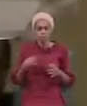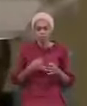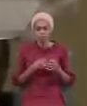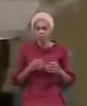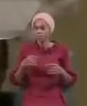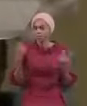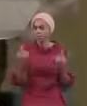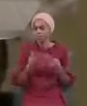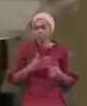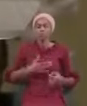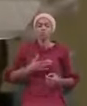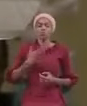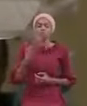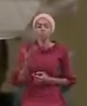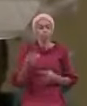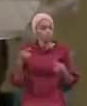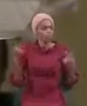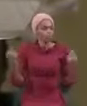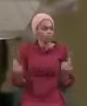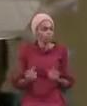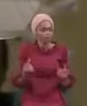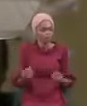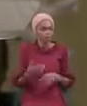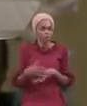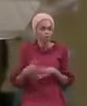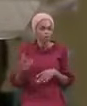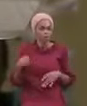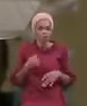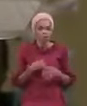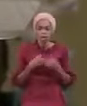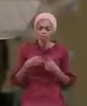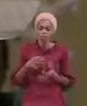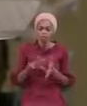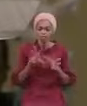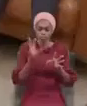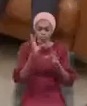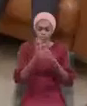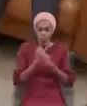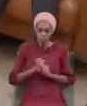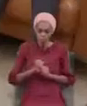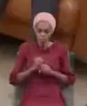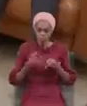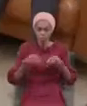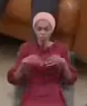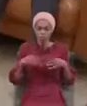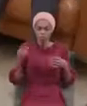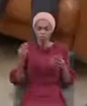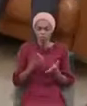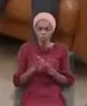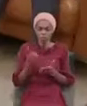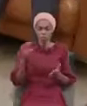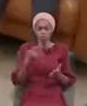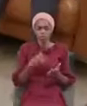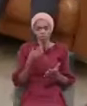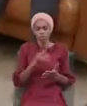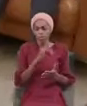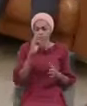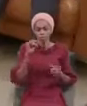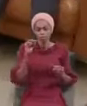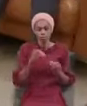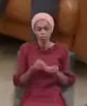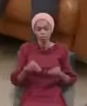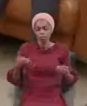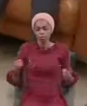la vérité il n'y a plus d'autres sacrificees don il n dit l'âme qui pêche